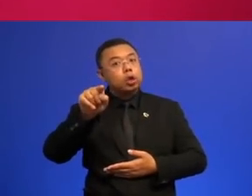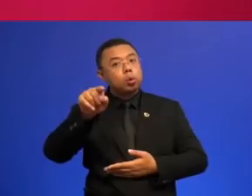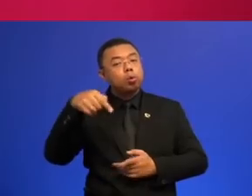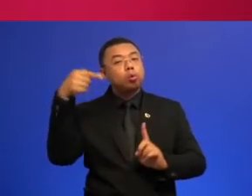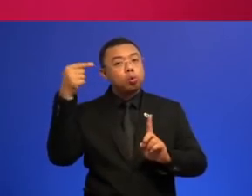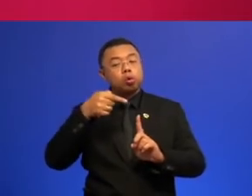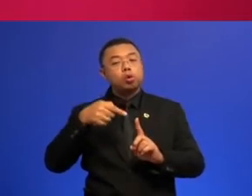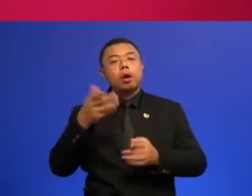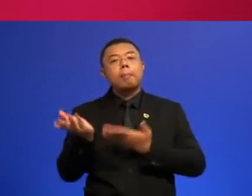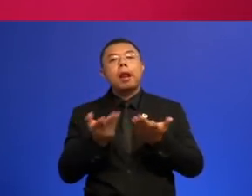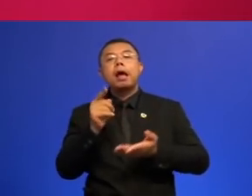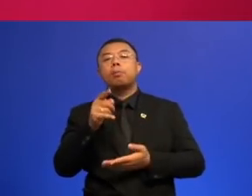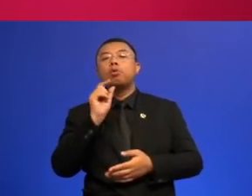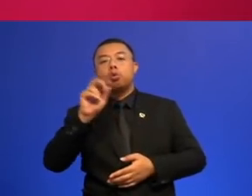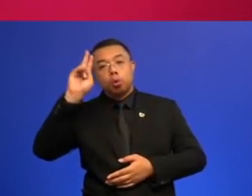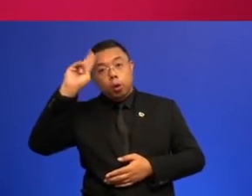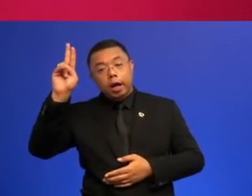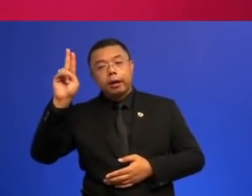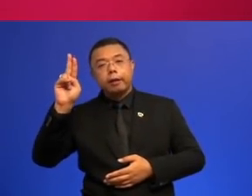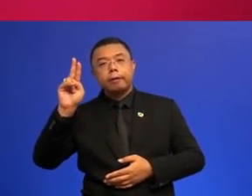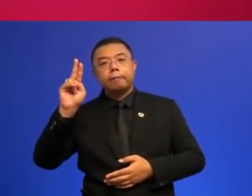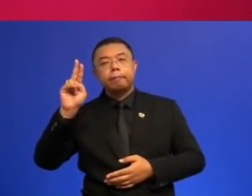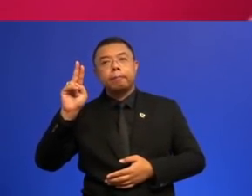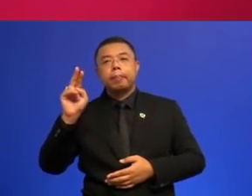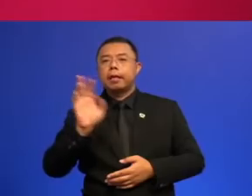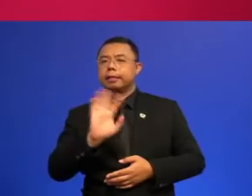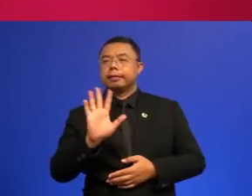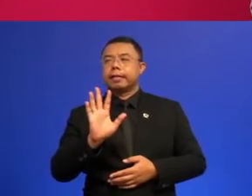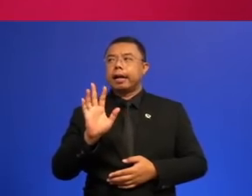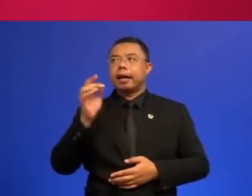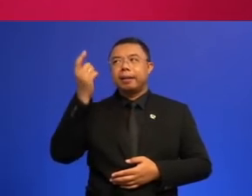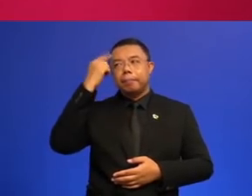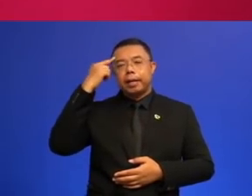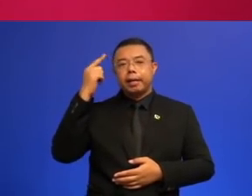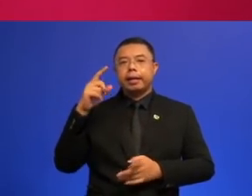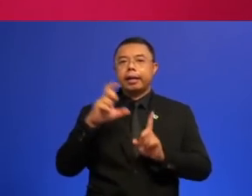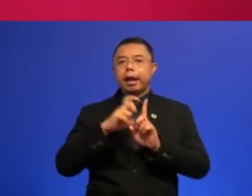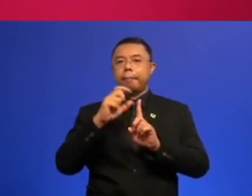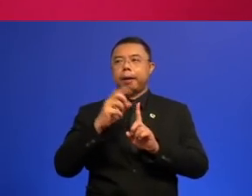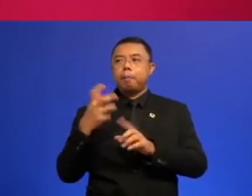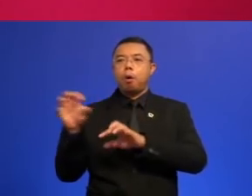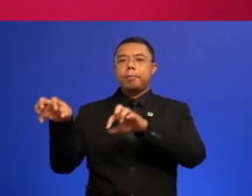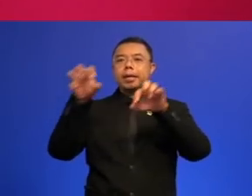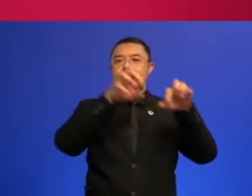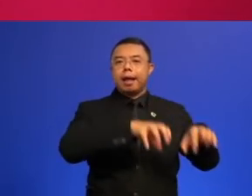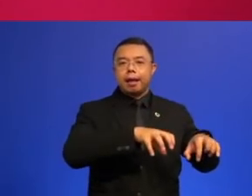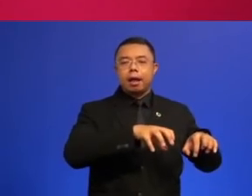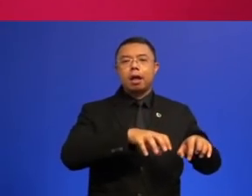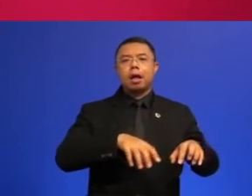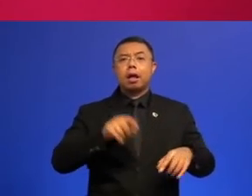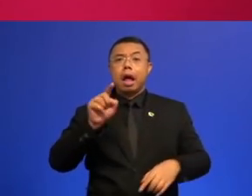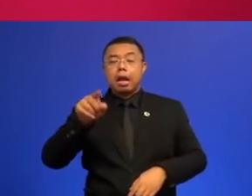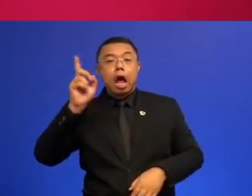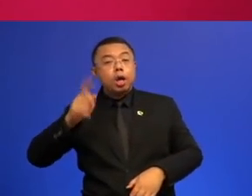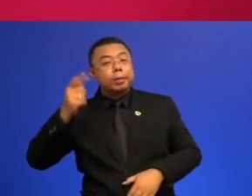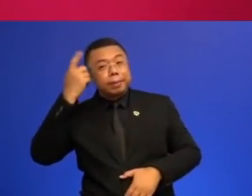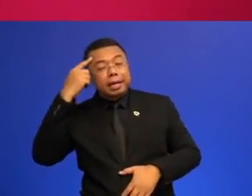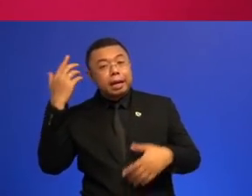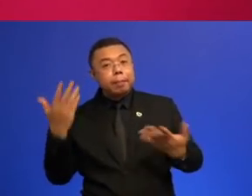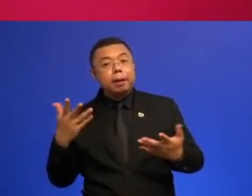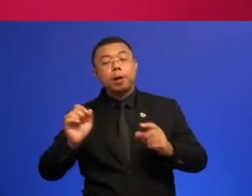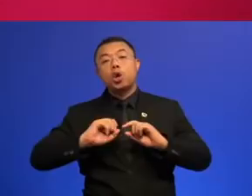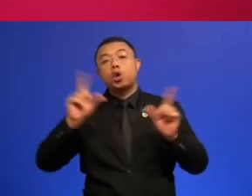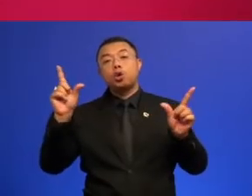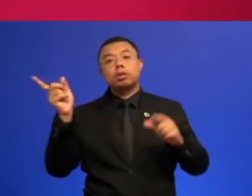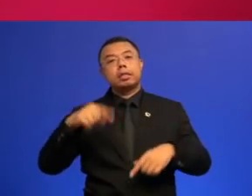itulah bentuk pelayanan untuk Tuhan. Jangan mikirin DP mau pindah rumah. Mesti Anda mikirin bagaimana